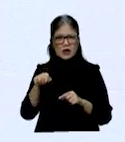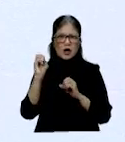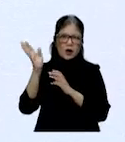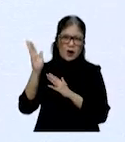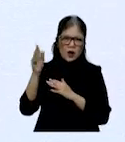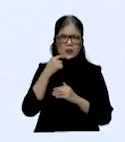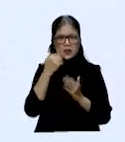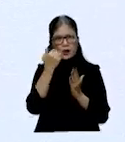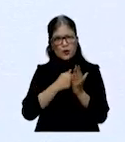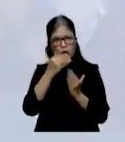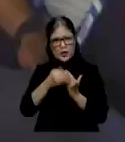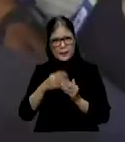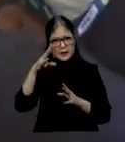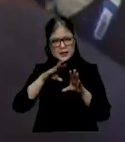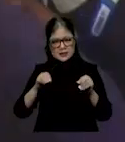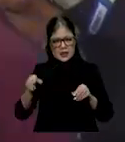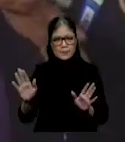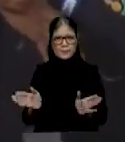4 Kota